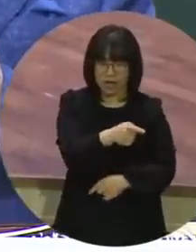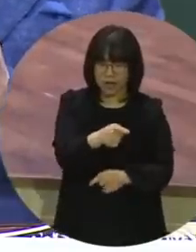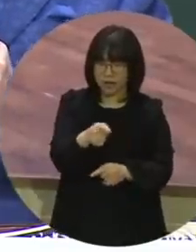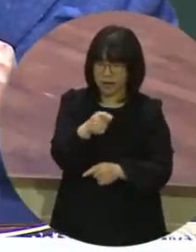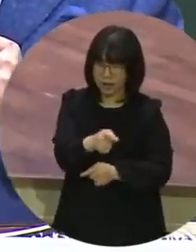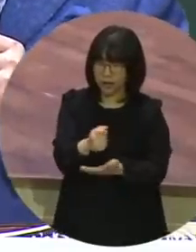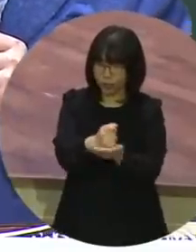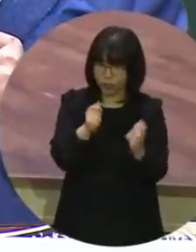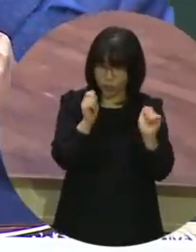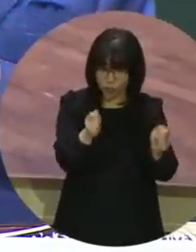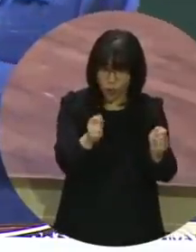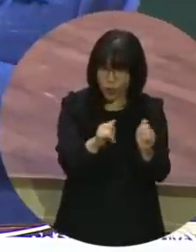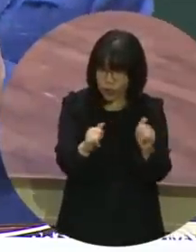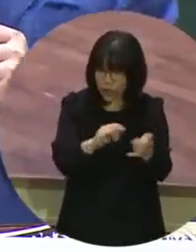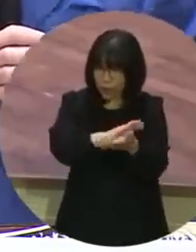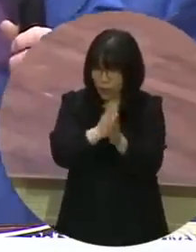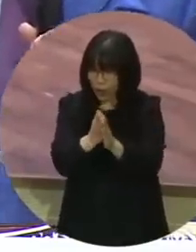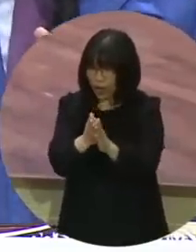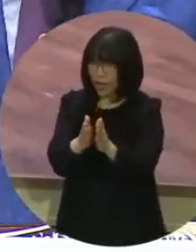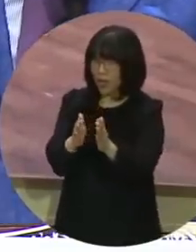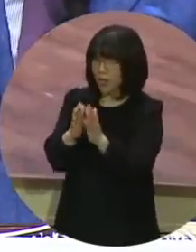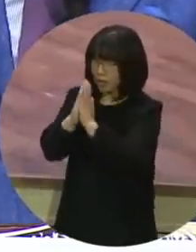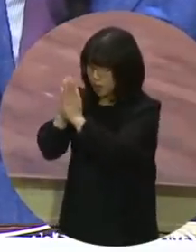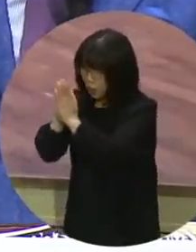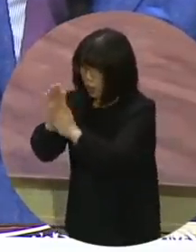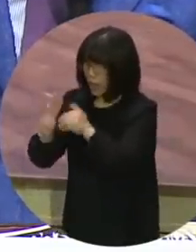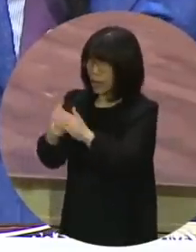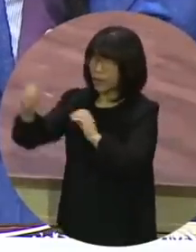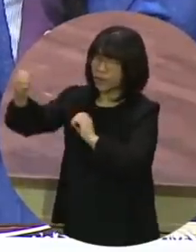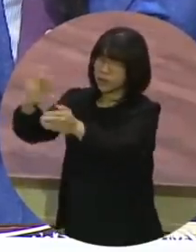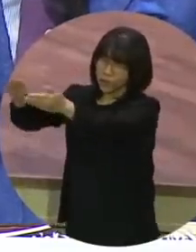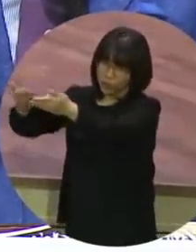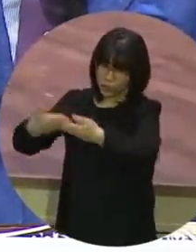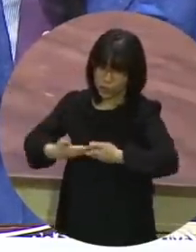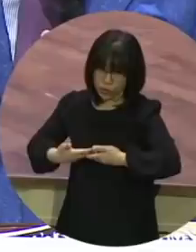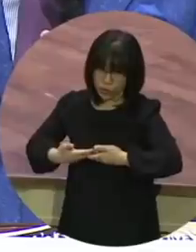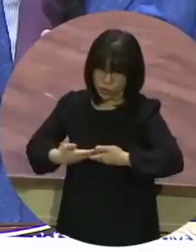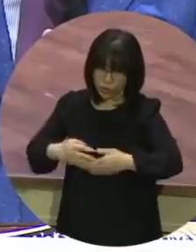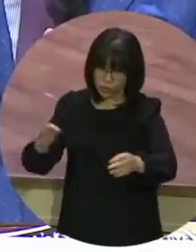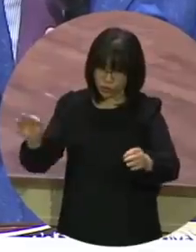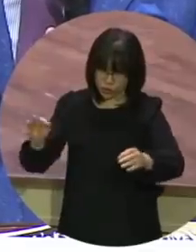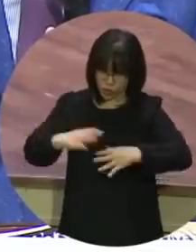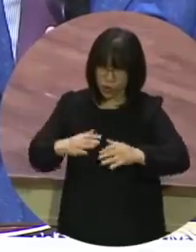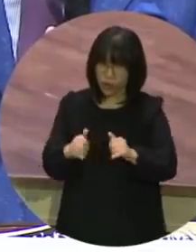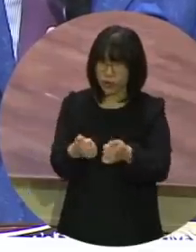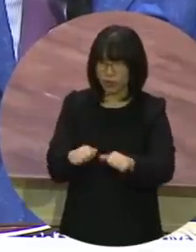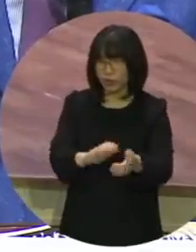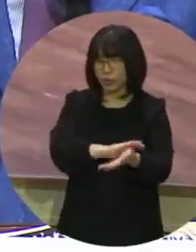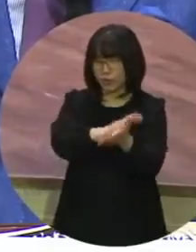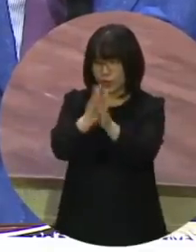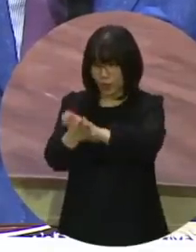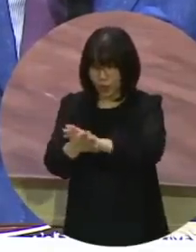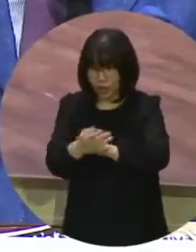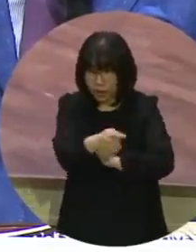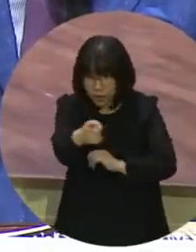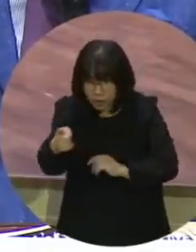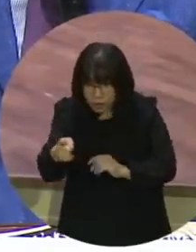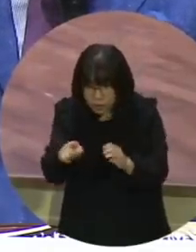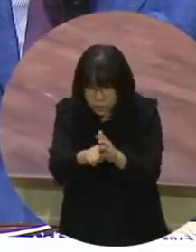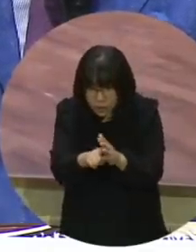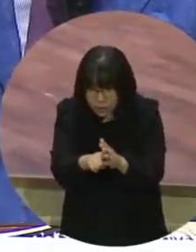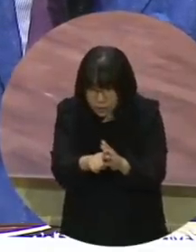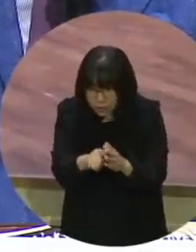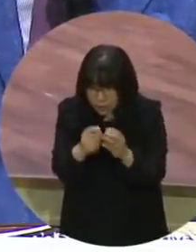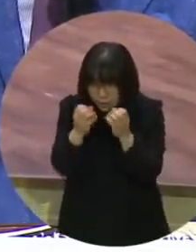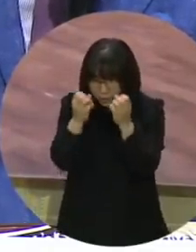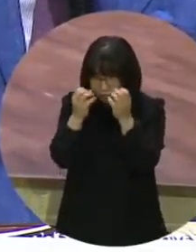말이요. 그게 현장 변화예요. 우리의 삶의 변화. 놀라운 일 아니에요. 눈빛 보니까 안 놀라는